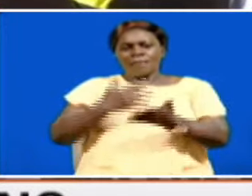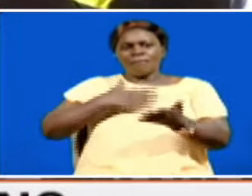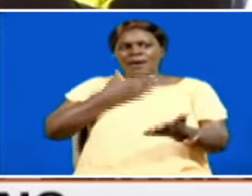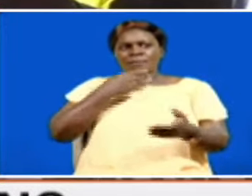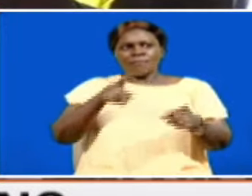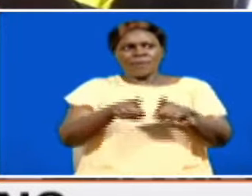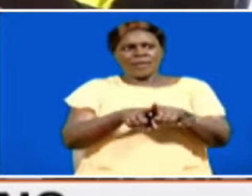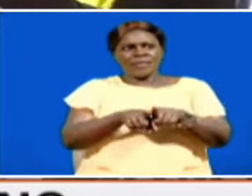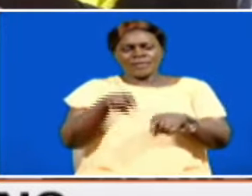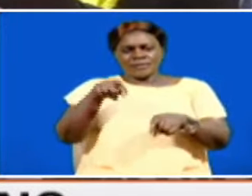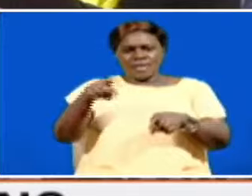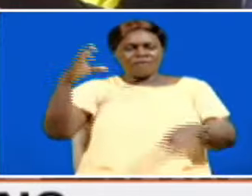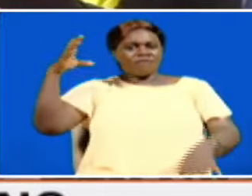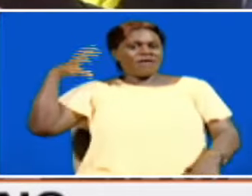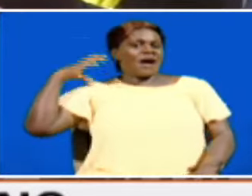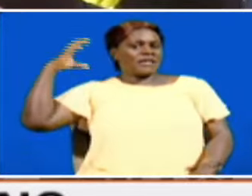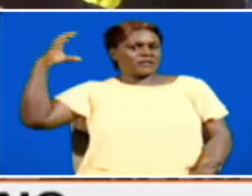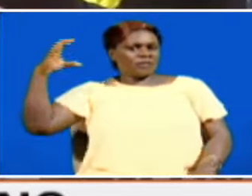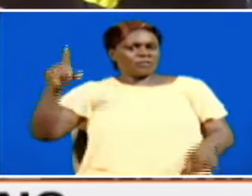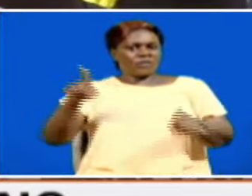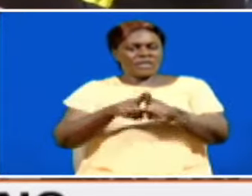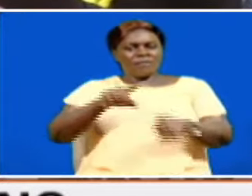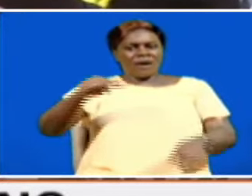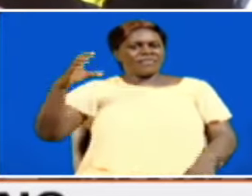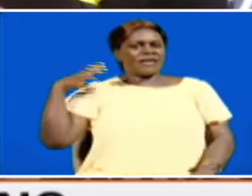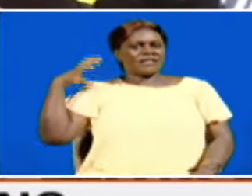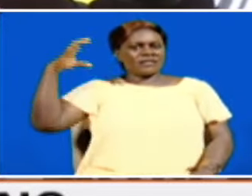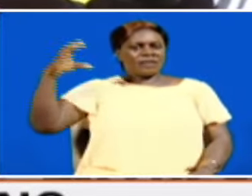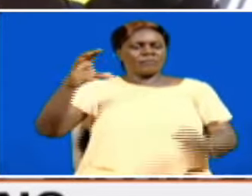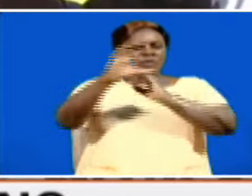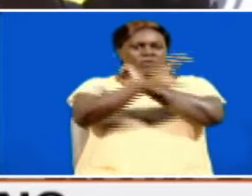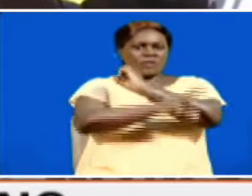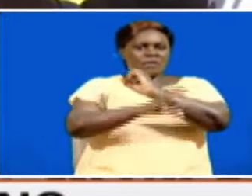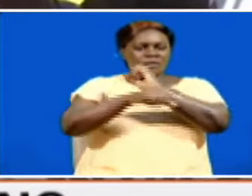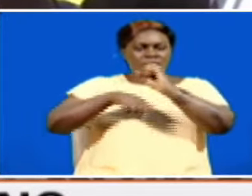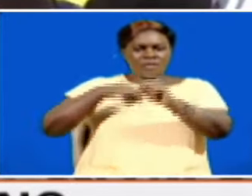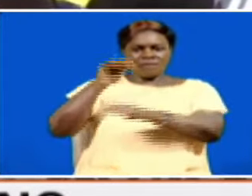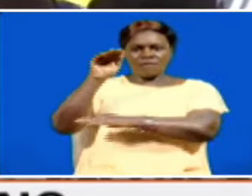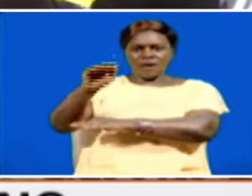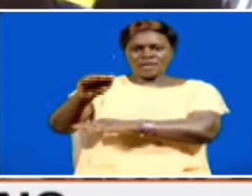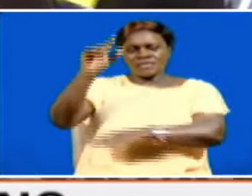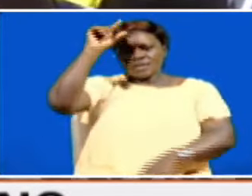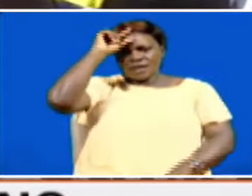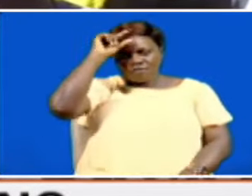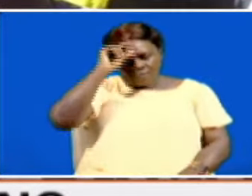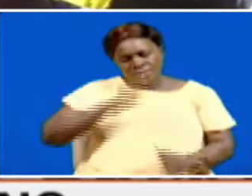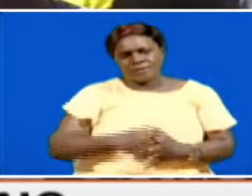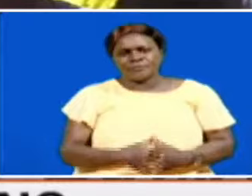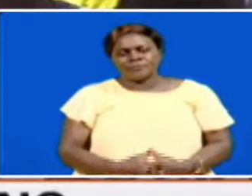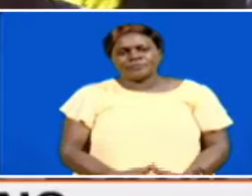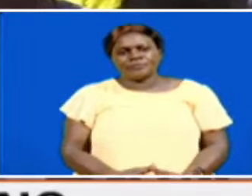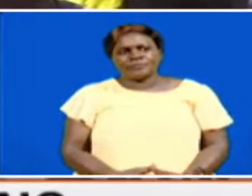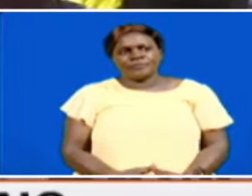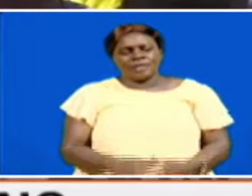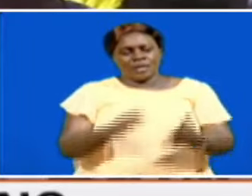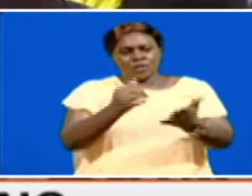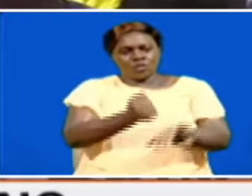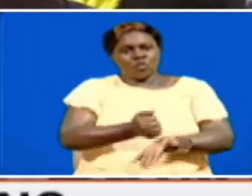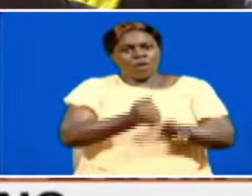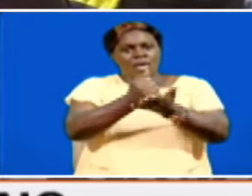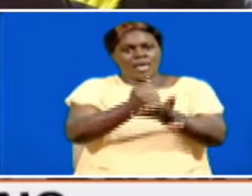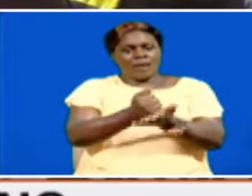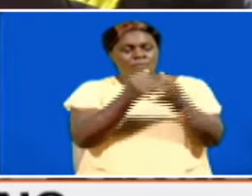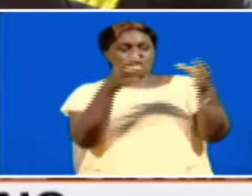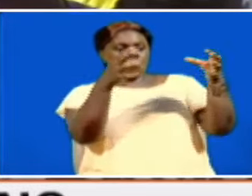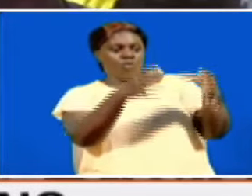As a legend and a hero like other heroes of this country, we appeal to the government that to assist